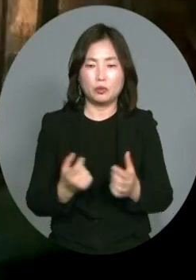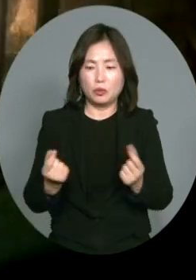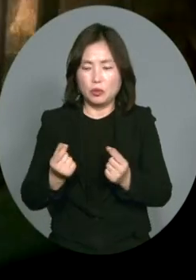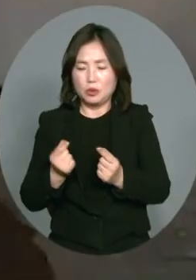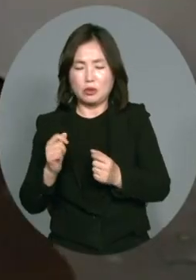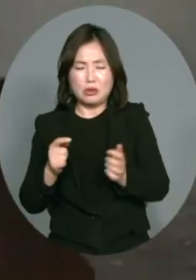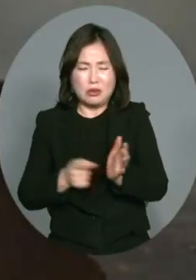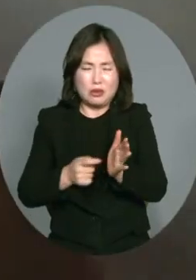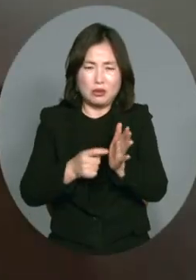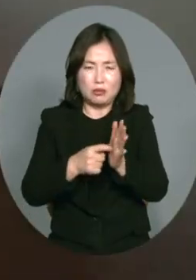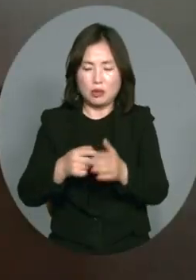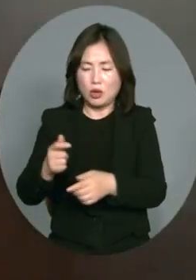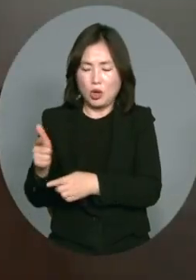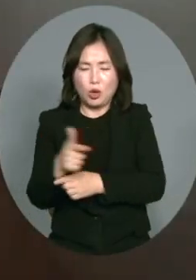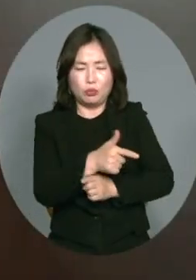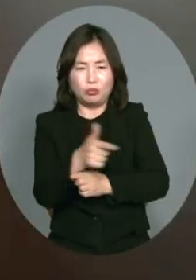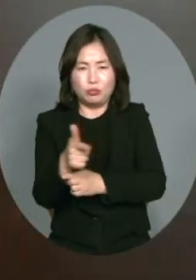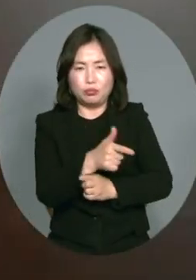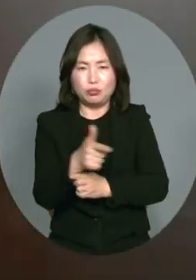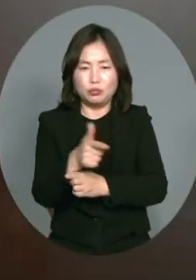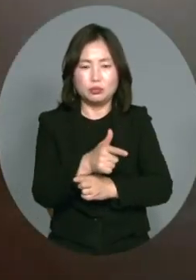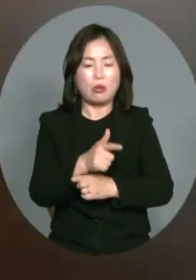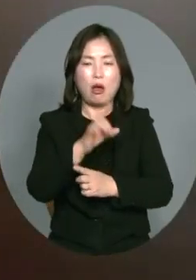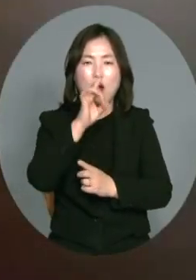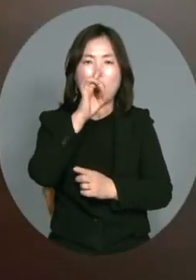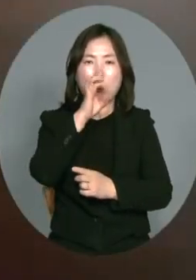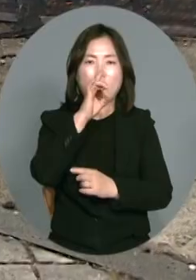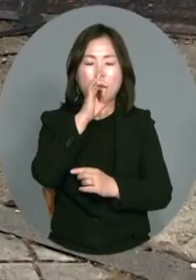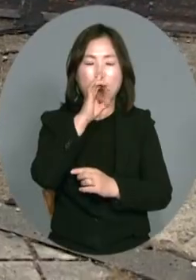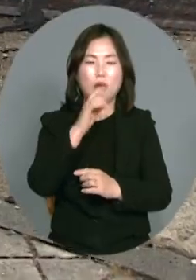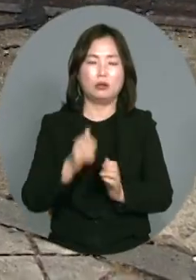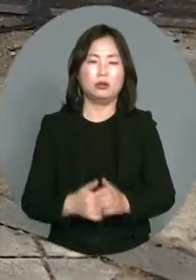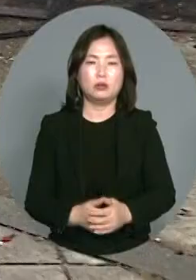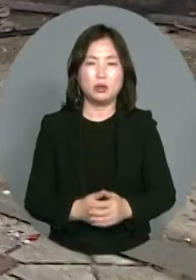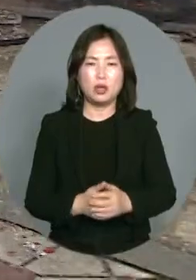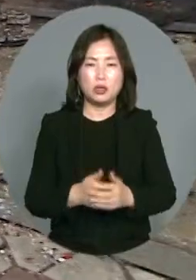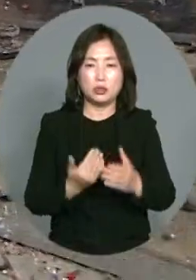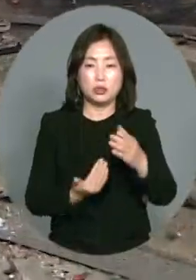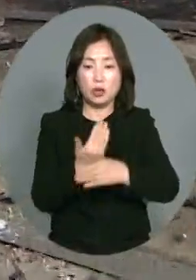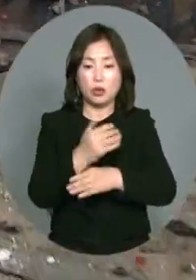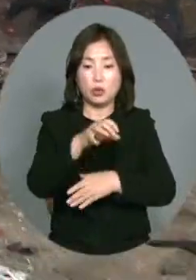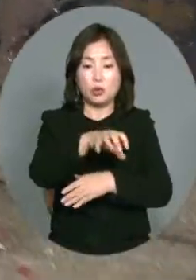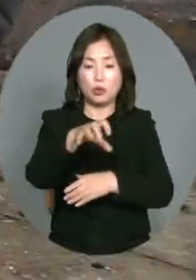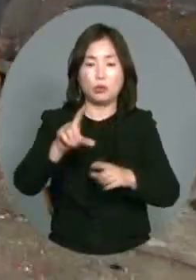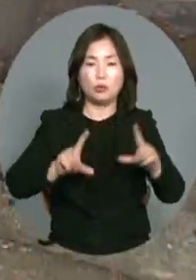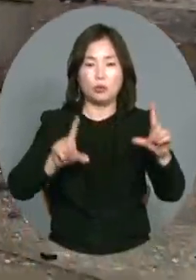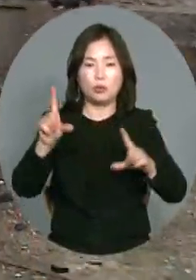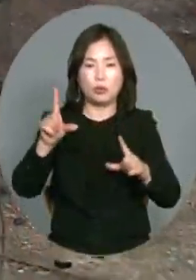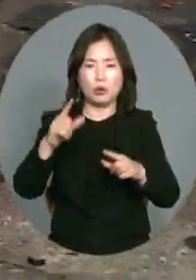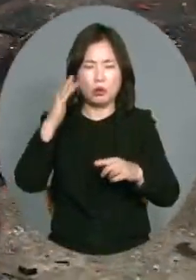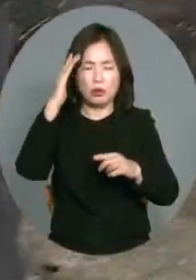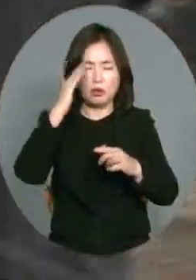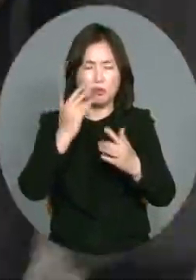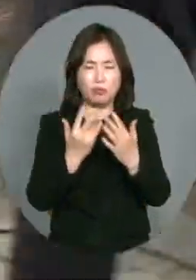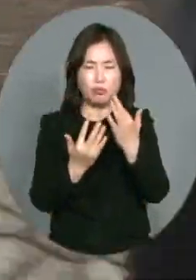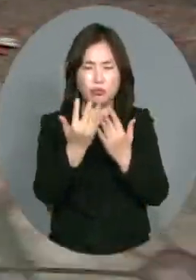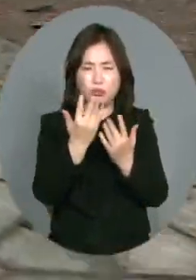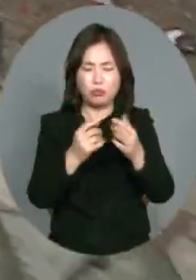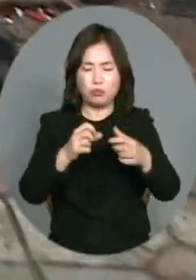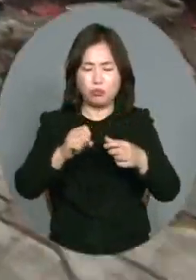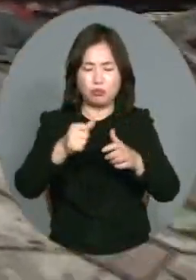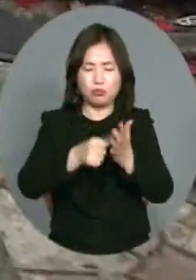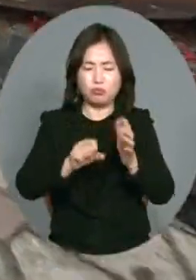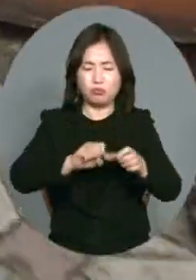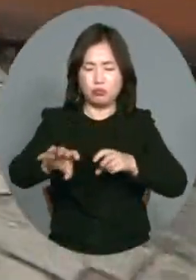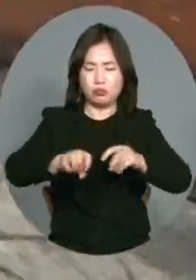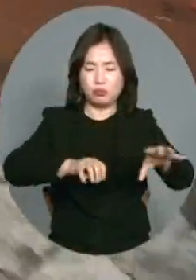인근 주민들이 뛰쳐나와 소화기로 불을 꺼보지만 역부족입니다 사고가 난 현장입니다 검게 그을린 자동차 파편들이